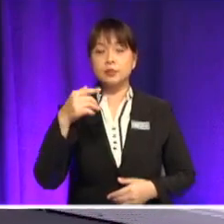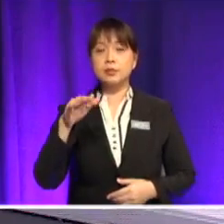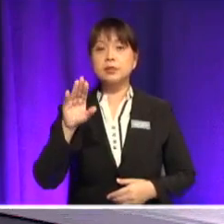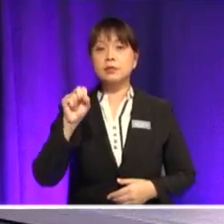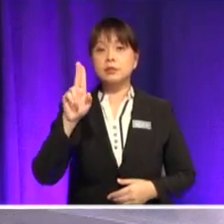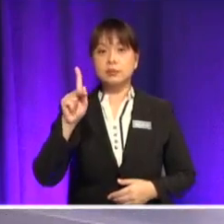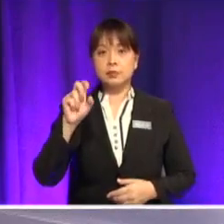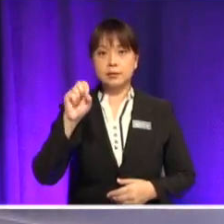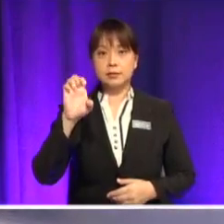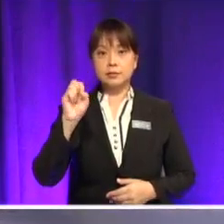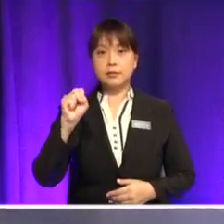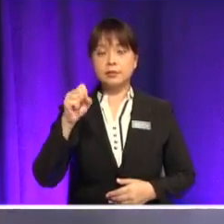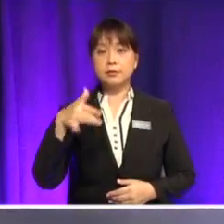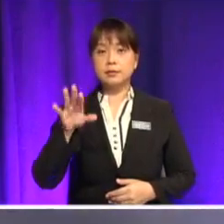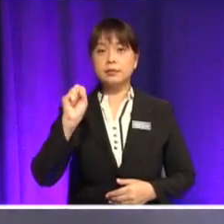sama-sama